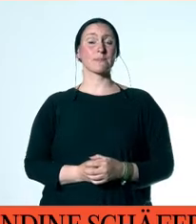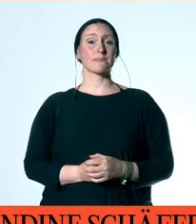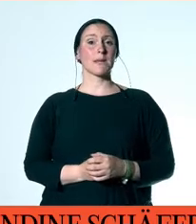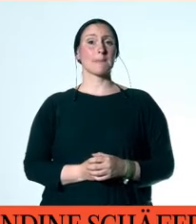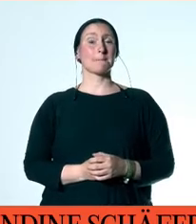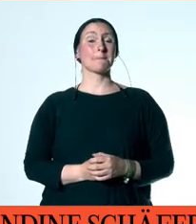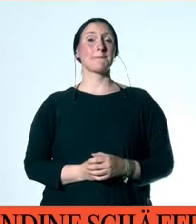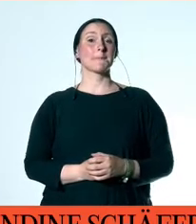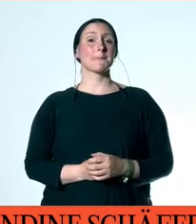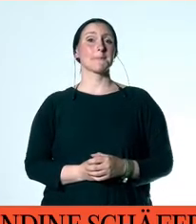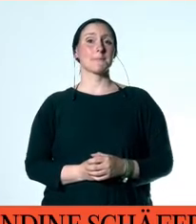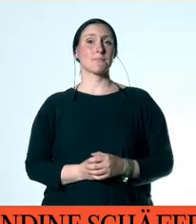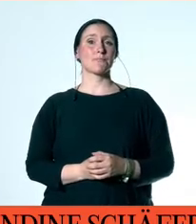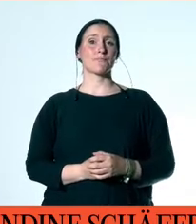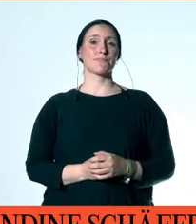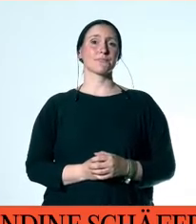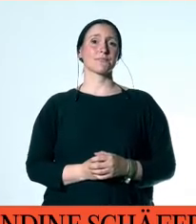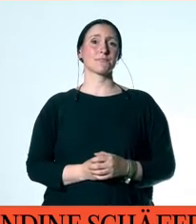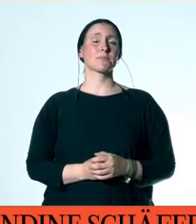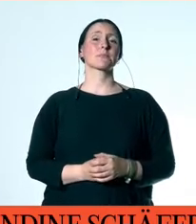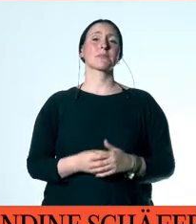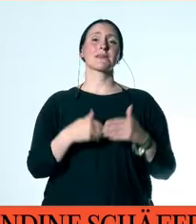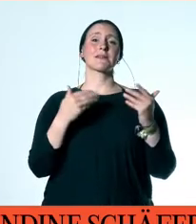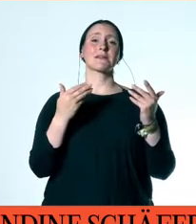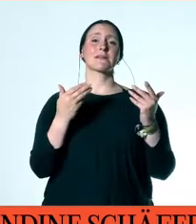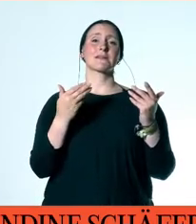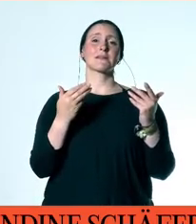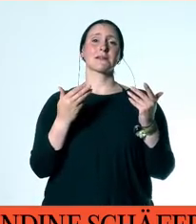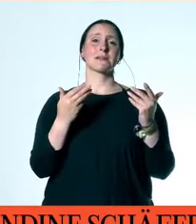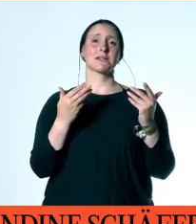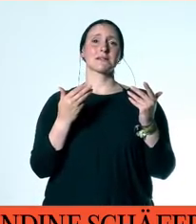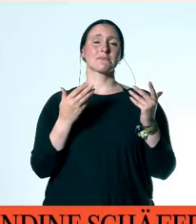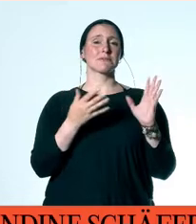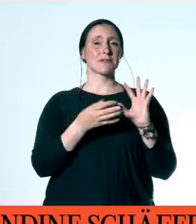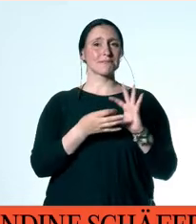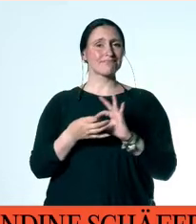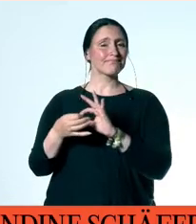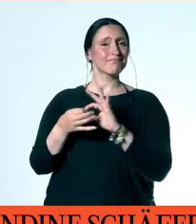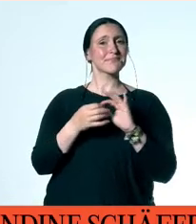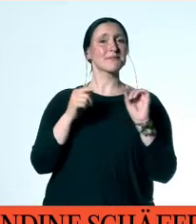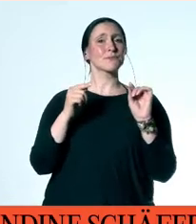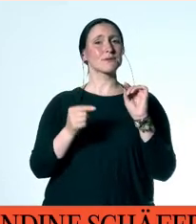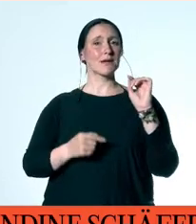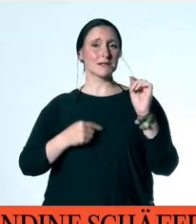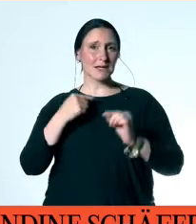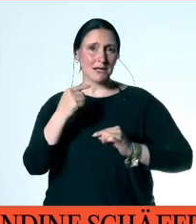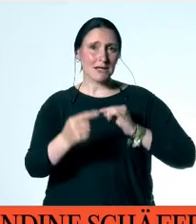Sich-Verbindens, Vernetzens ist uns eine ganz, ganz wichtige.